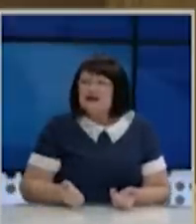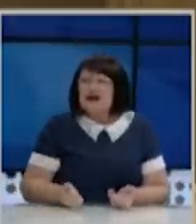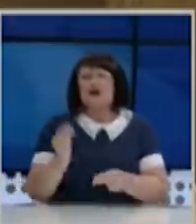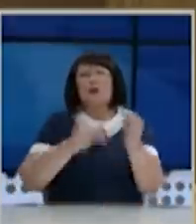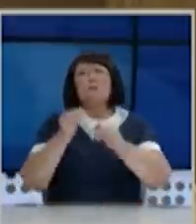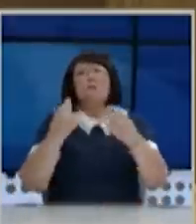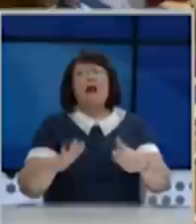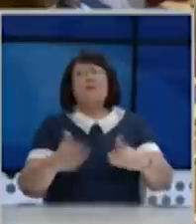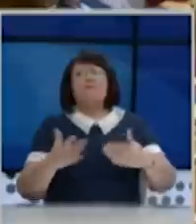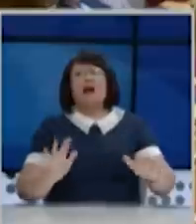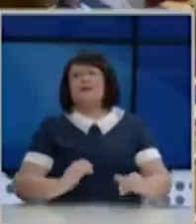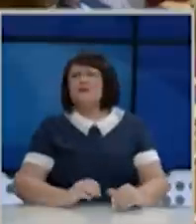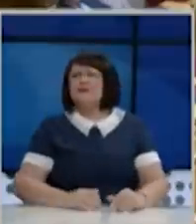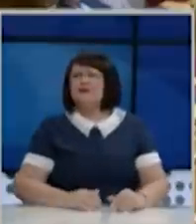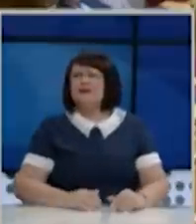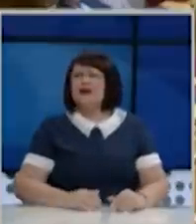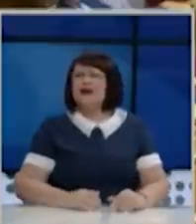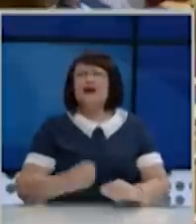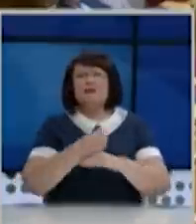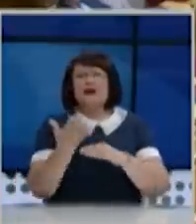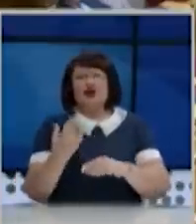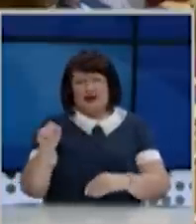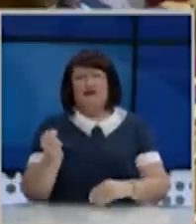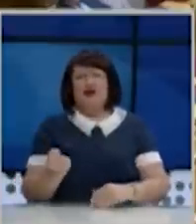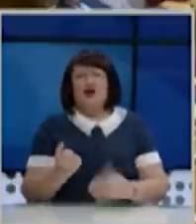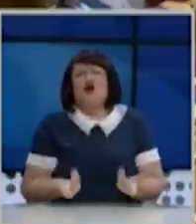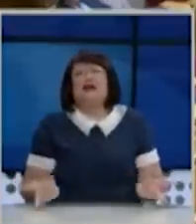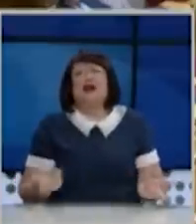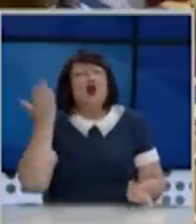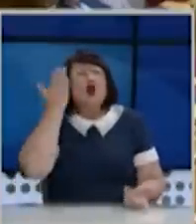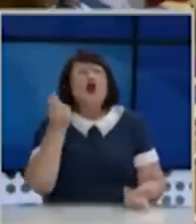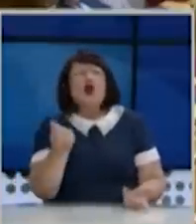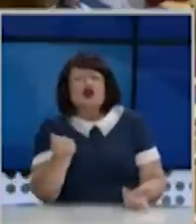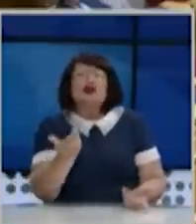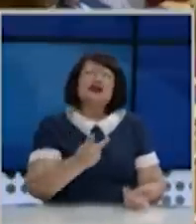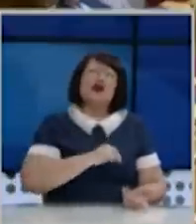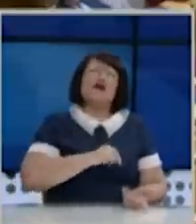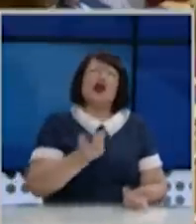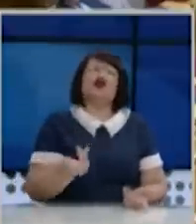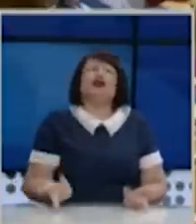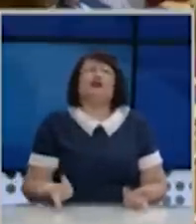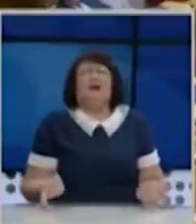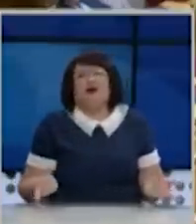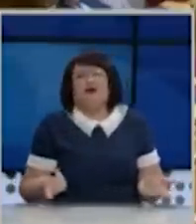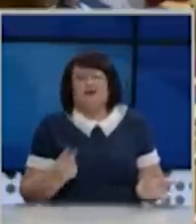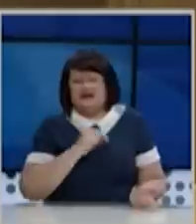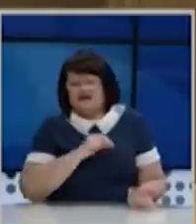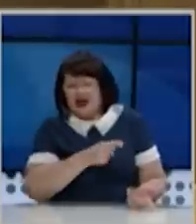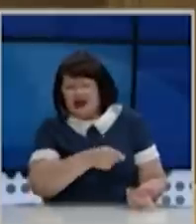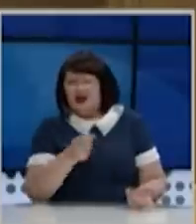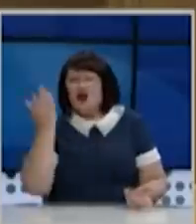ψηφίσει όλα αυτά. Και μάλιστα βγαίνει μπροστά. Το ΠΑΣΟΚ διαφωνεί? Όχι. Κόστος όφελος λοιπόν. Κόστος είναι